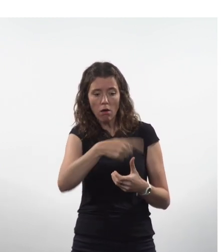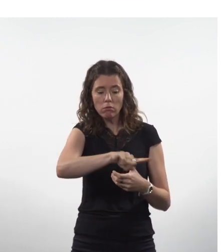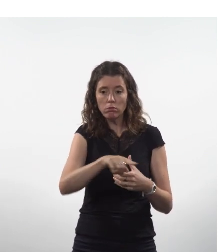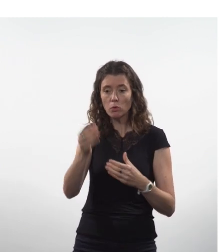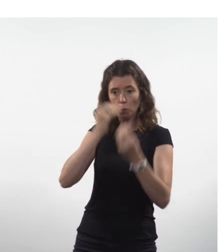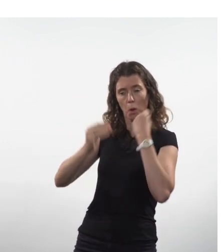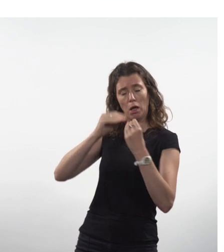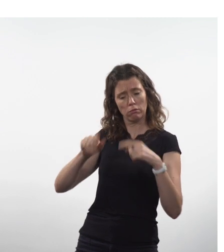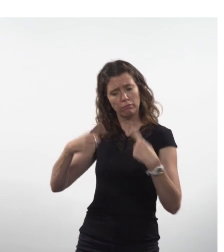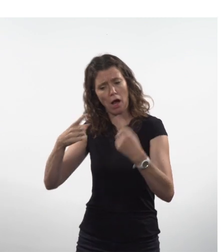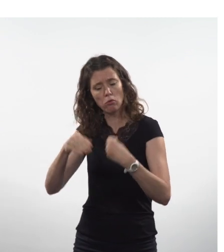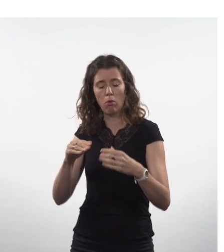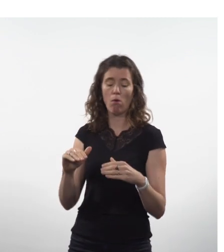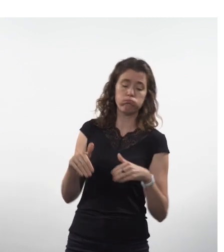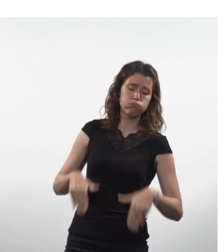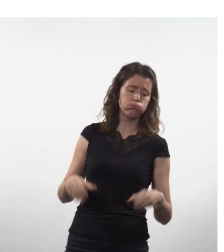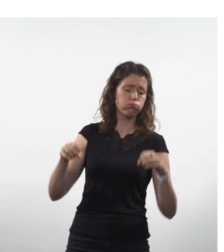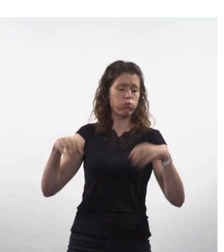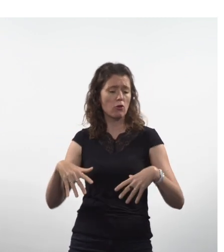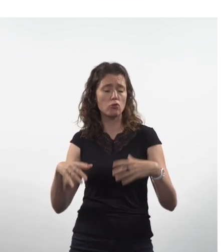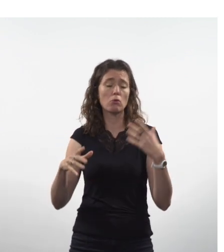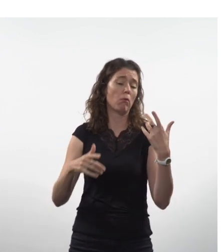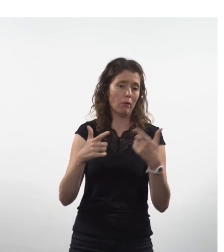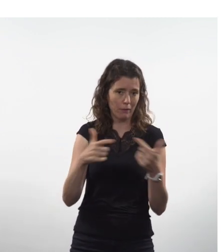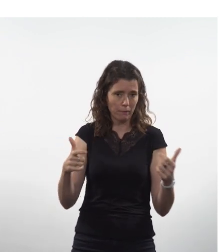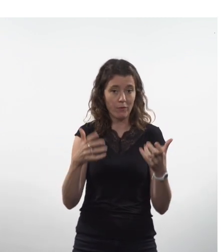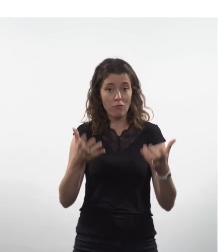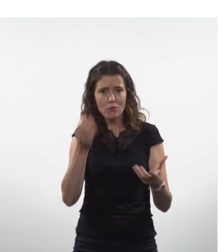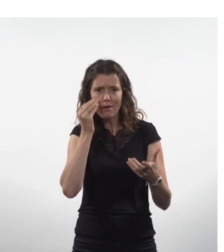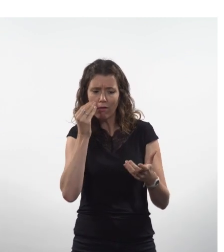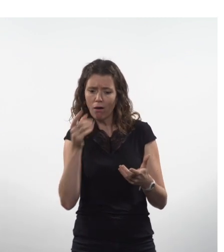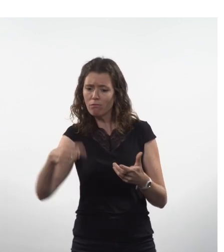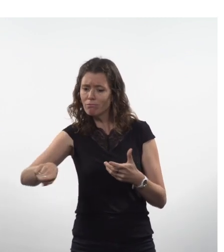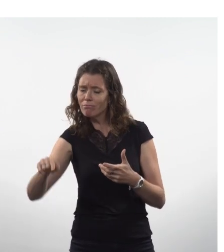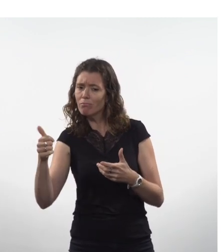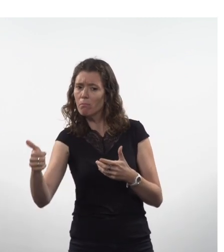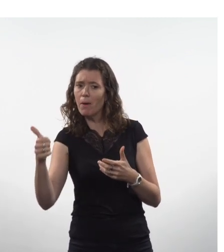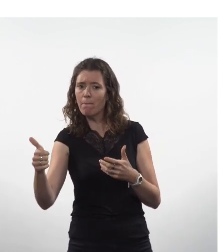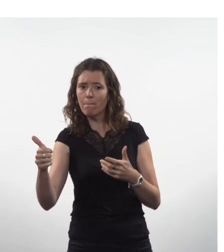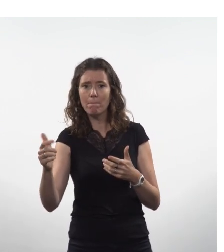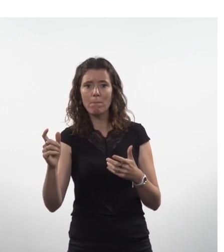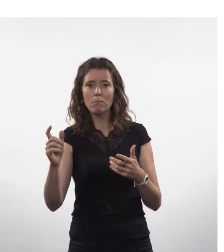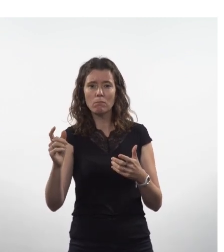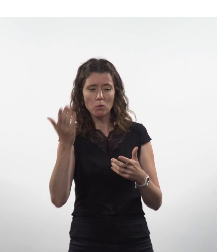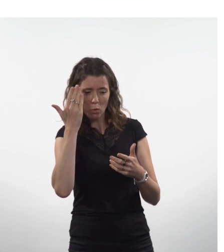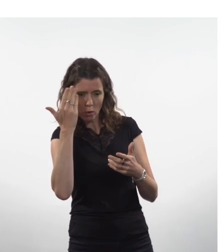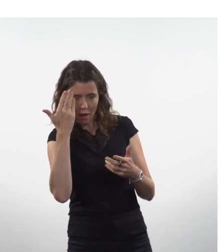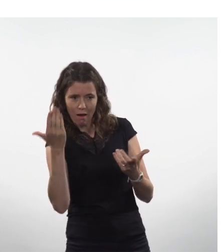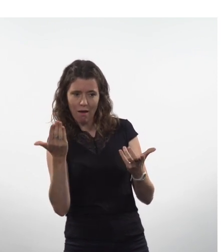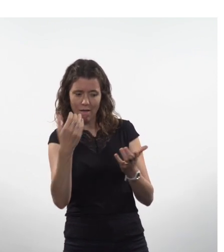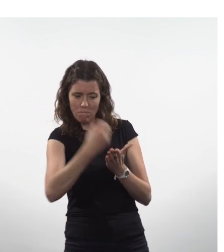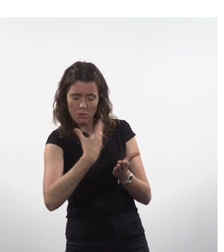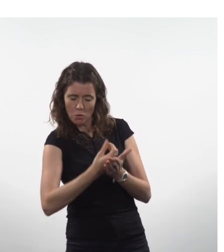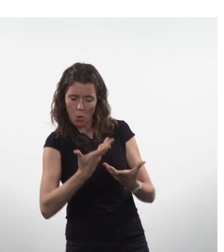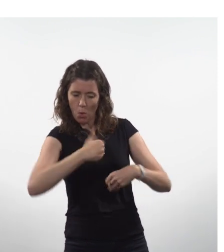persuader chez un médecin ou un professionnel de santé et de savoir est-ce que les professionnels de santé connaissent, disposent de toutes les